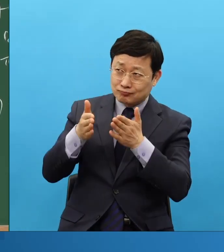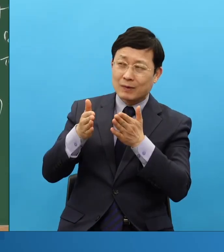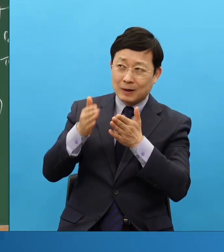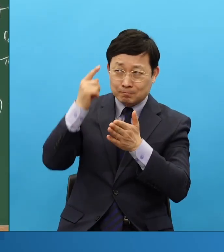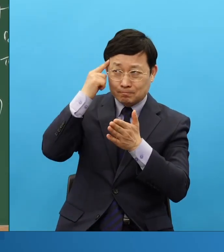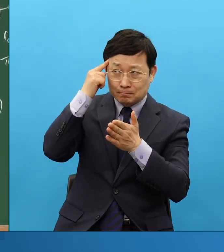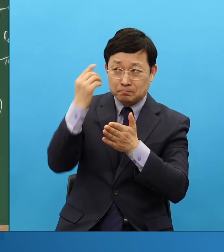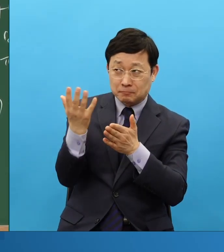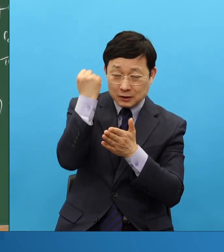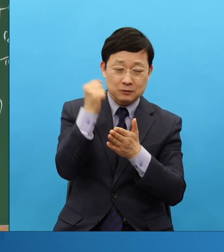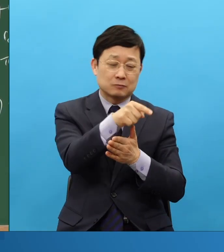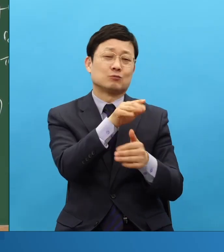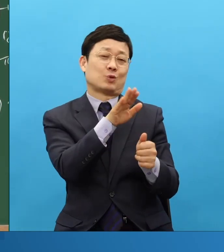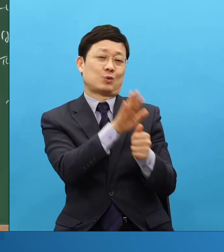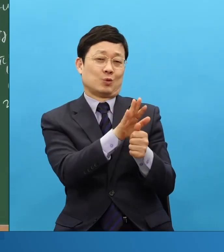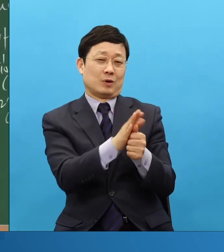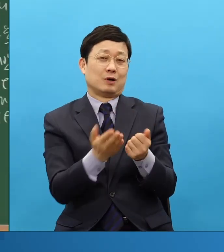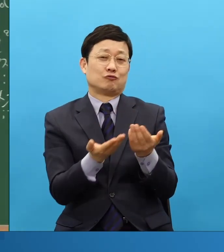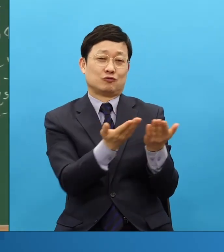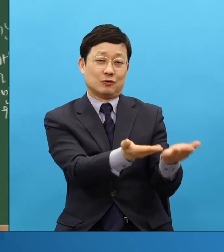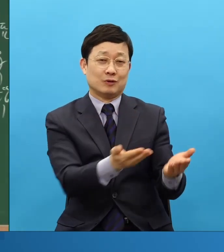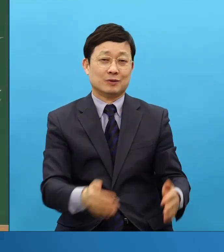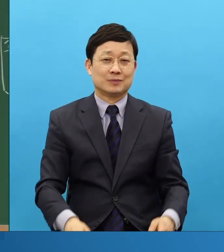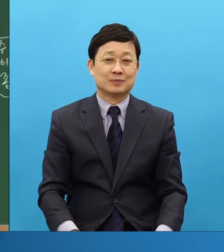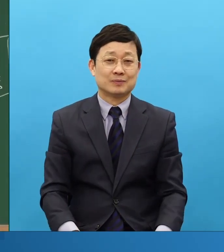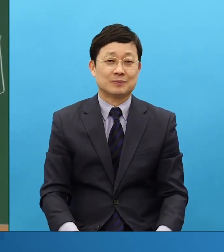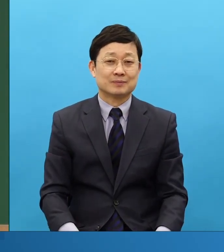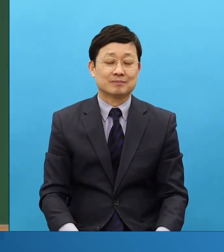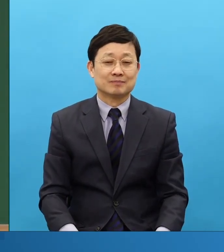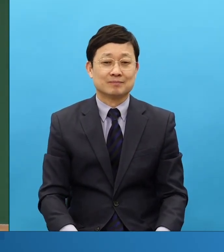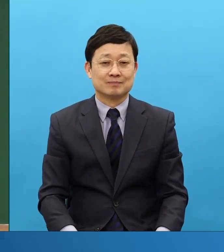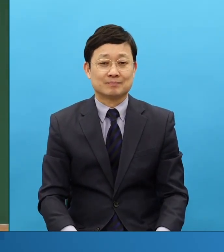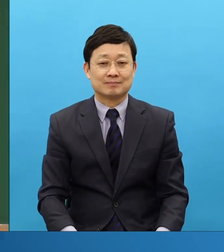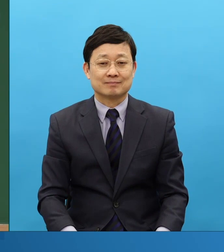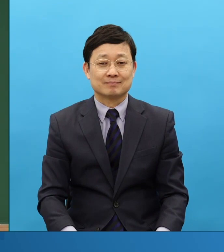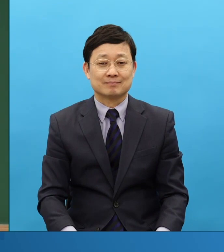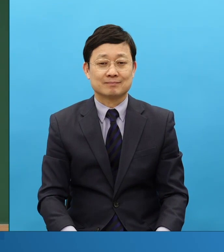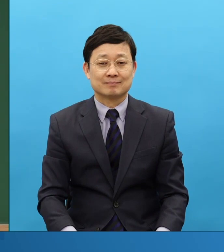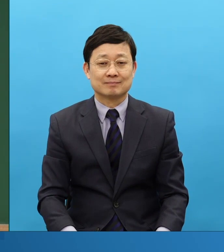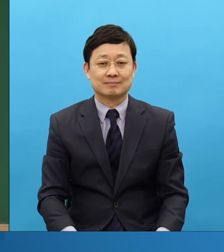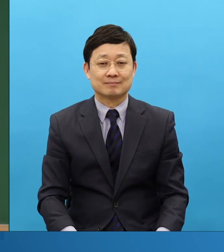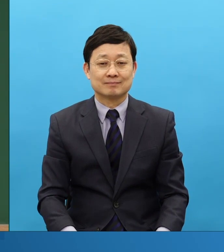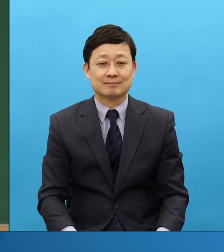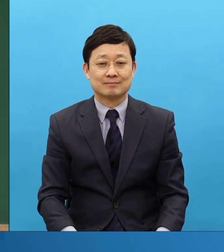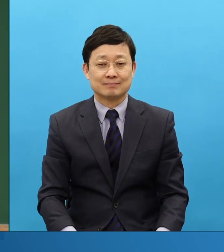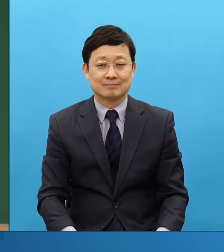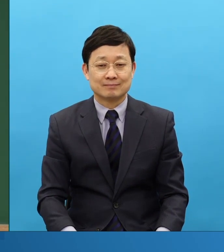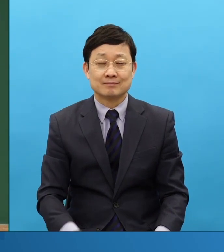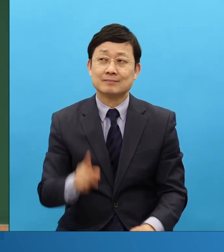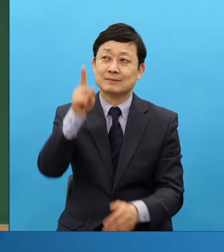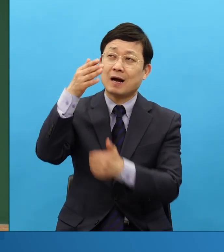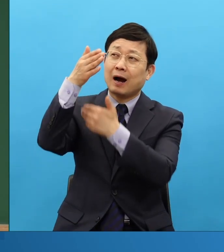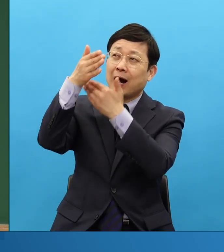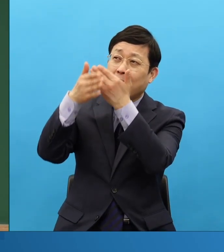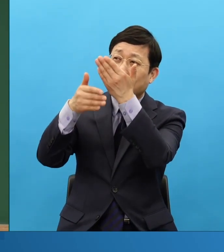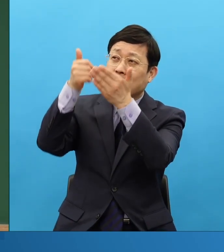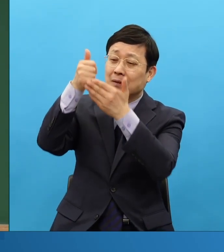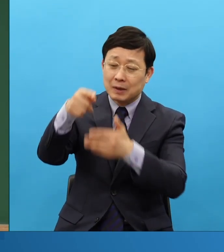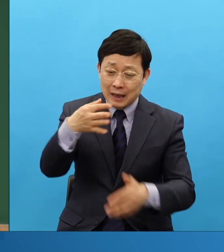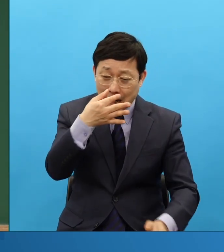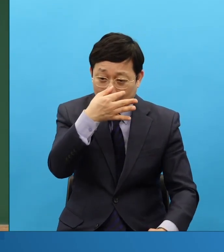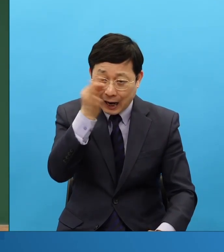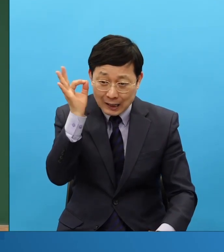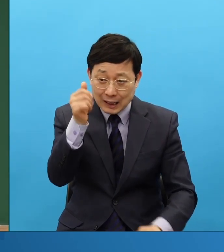this is a relationship that 자, you have with yourself. 이런 엄청난 일에 하나님이 아나니아를 부르셨다 이거요. And in